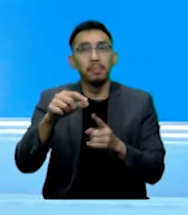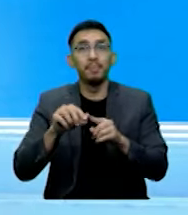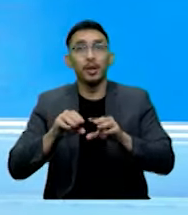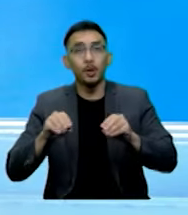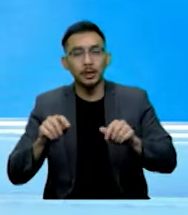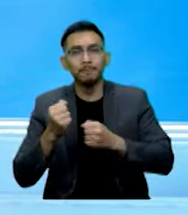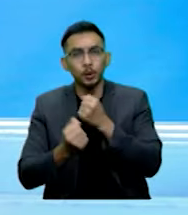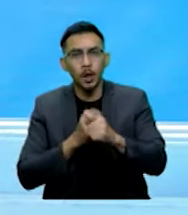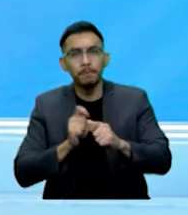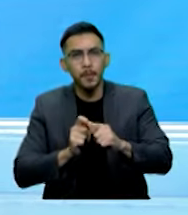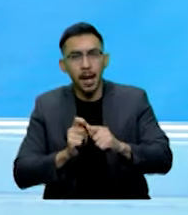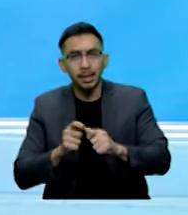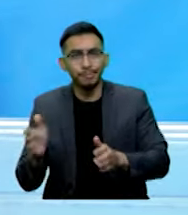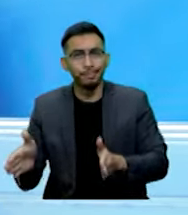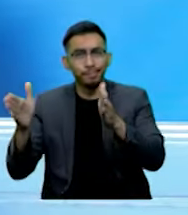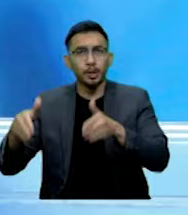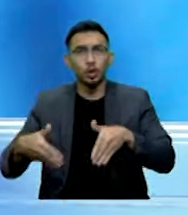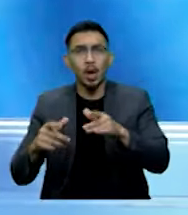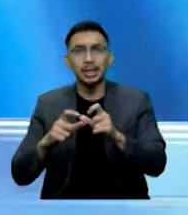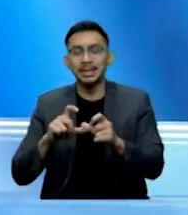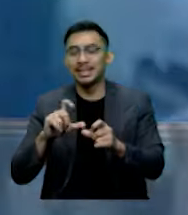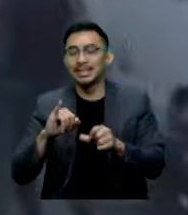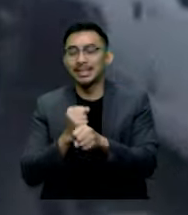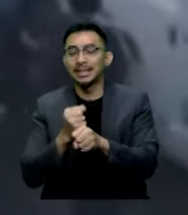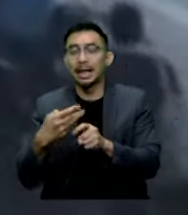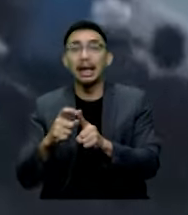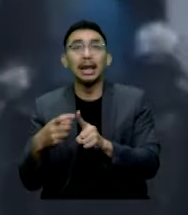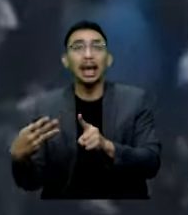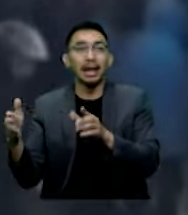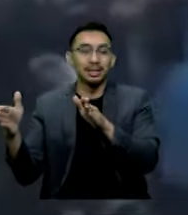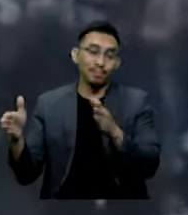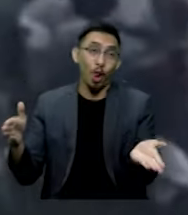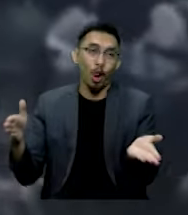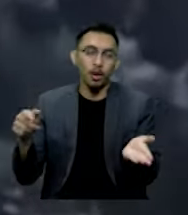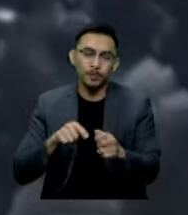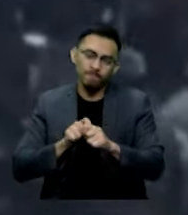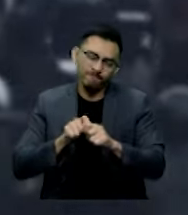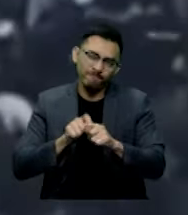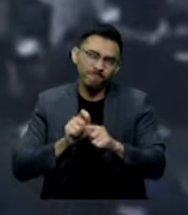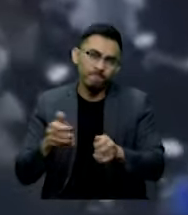memperbaiki tanggul Sungai Cigede yang jebol.